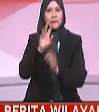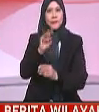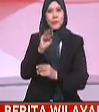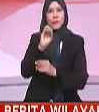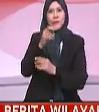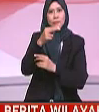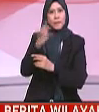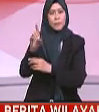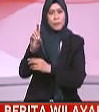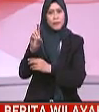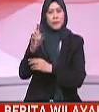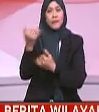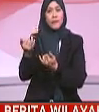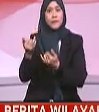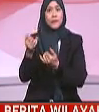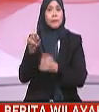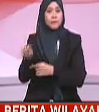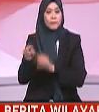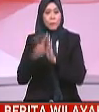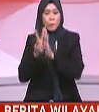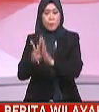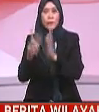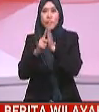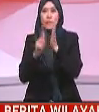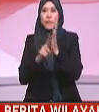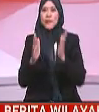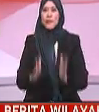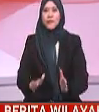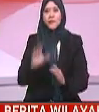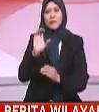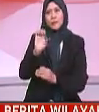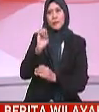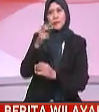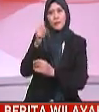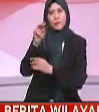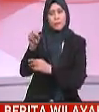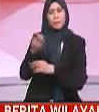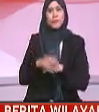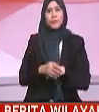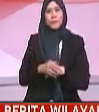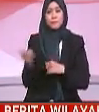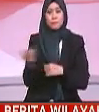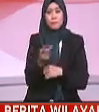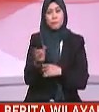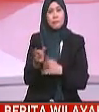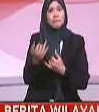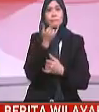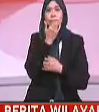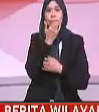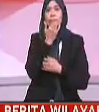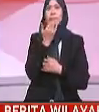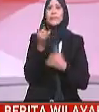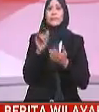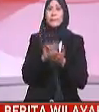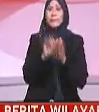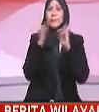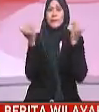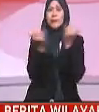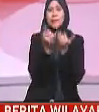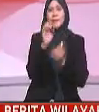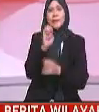Zayumi, sementara Marsha Fatini diwakili peguam Chen Kian Hong. Mereka didakwa melakukan kesalahan itu di